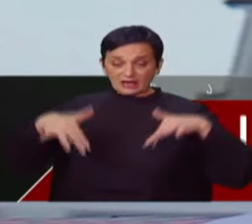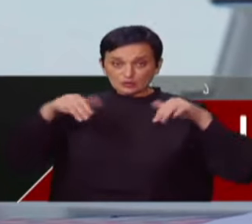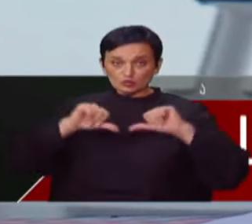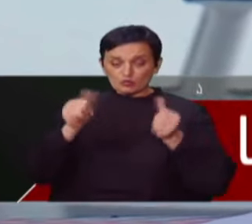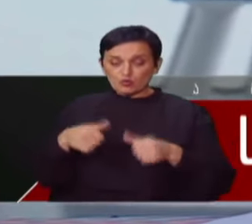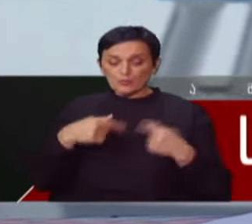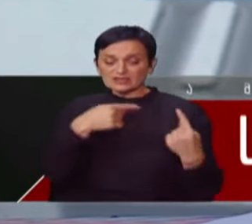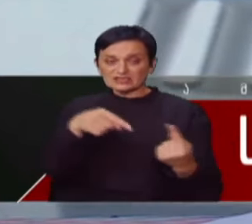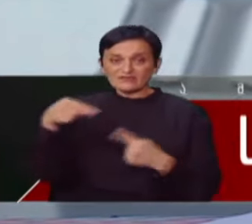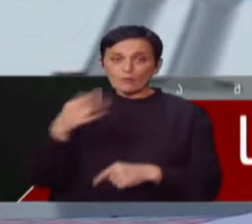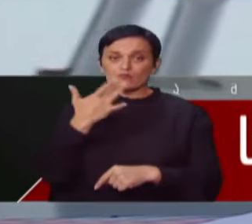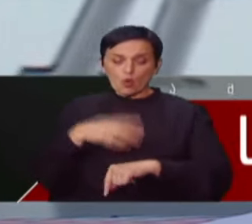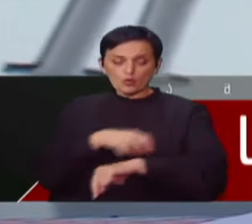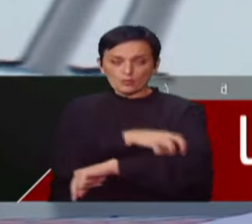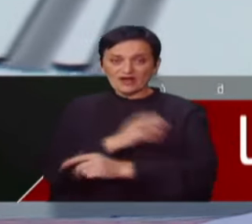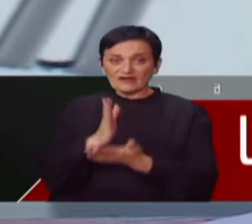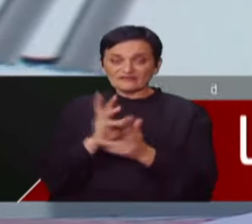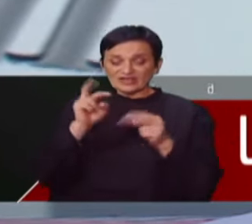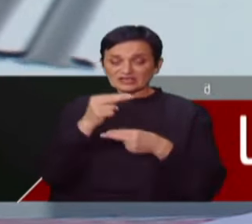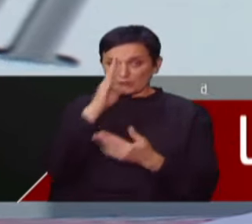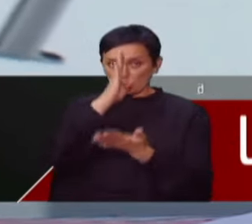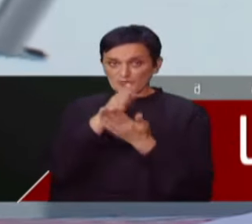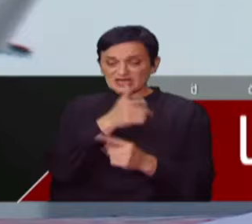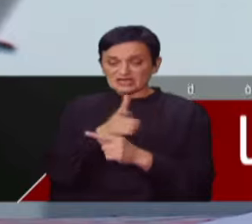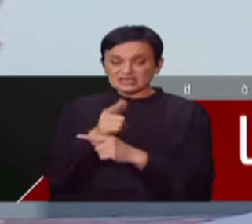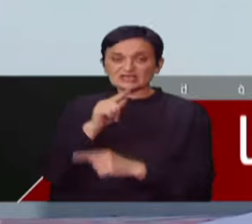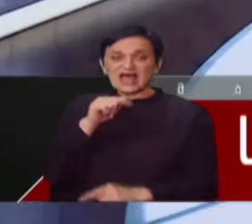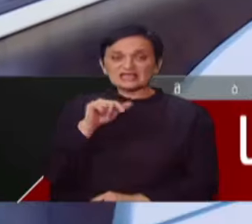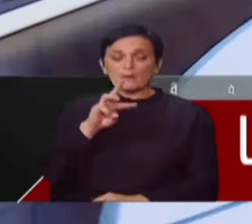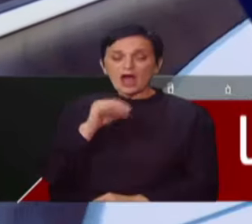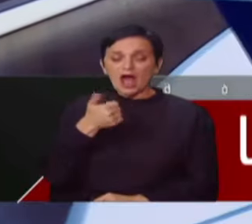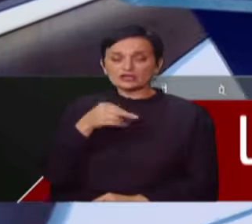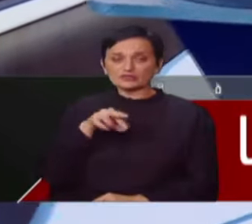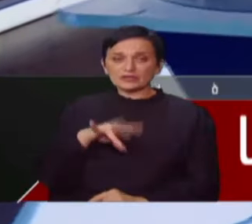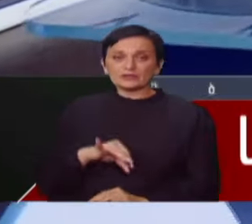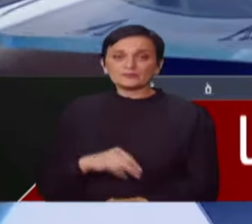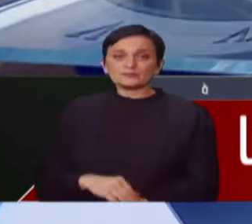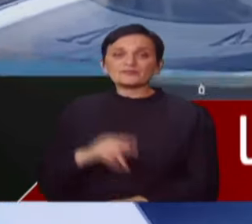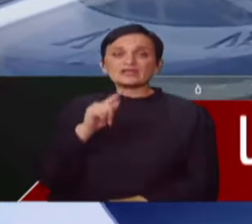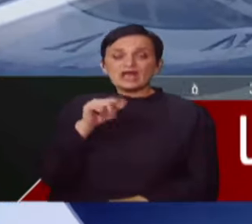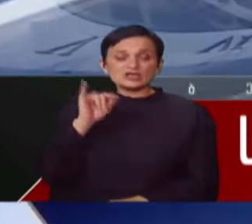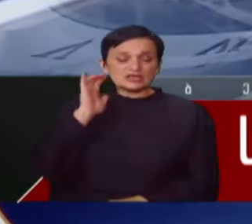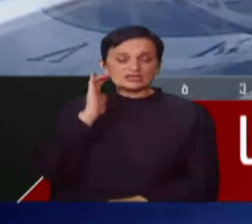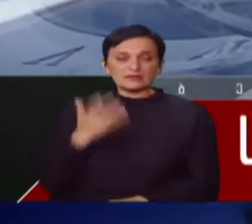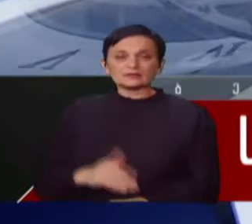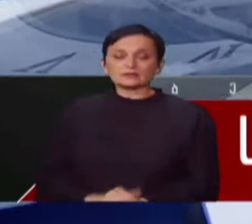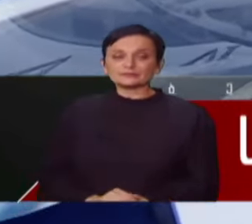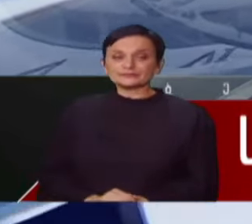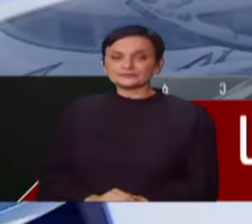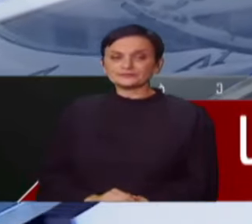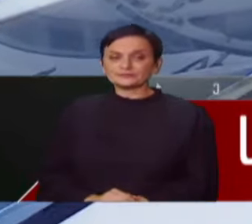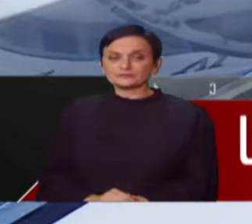protsesshi arian sva politikuri partiebits. Am temit pirdapir etershi akhla Tatia Makashvili shemoguirteba. Tatia, gismet.